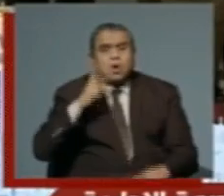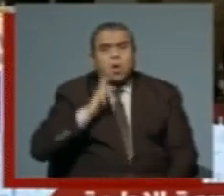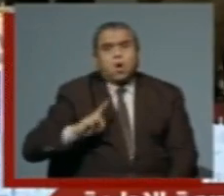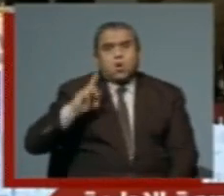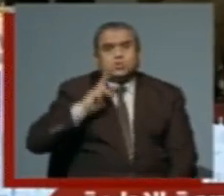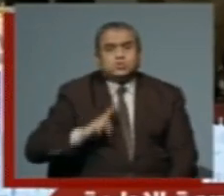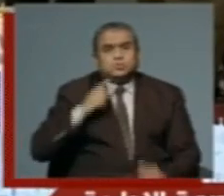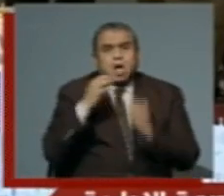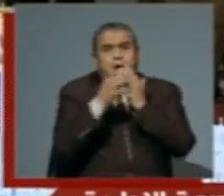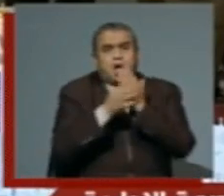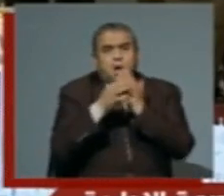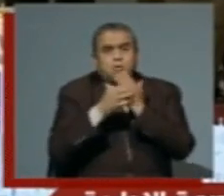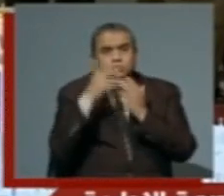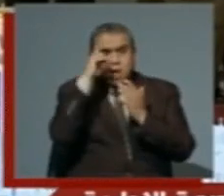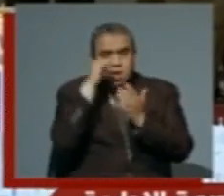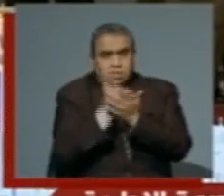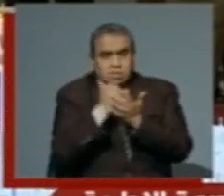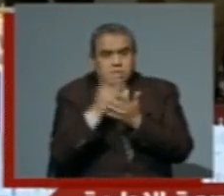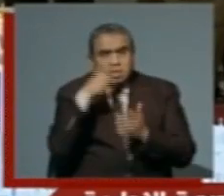1000 الف